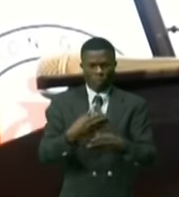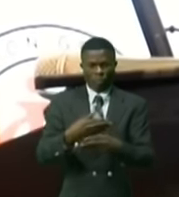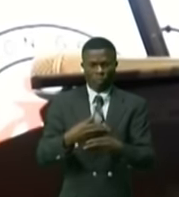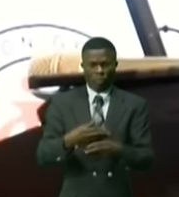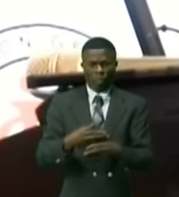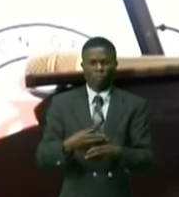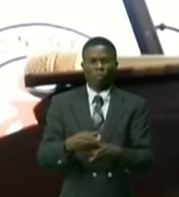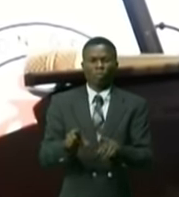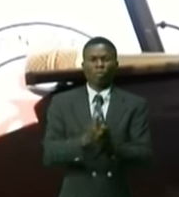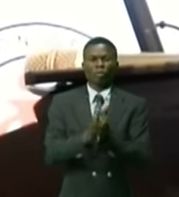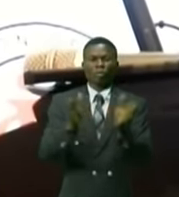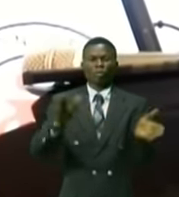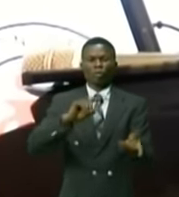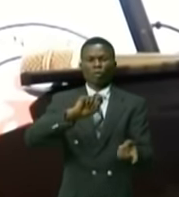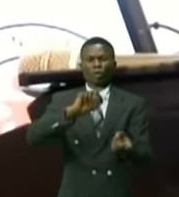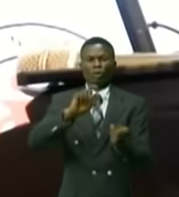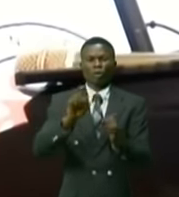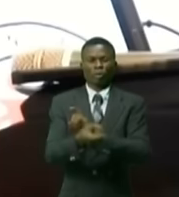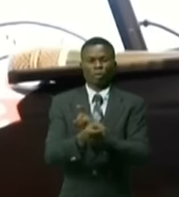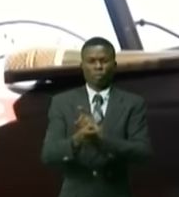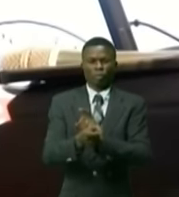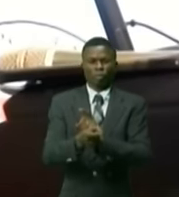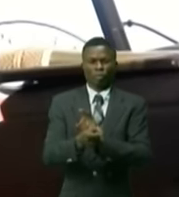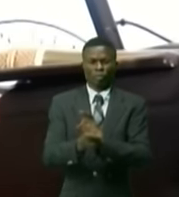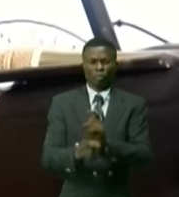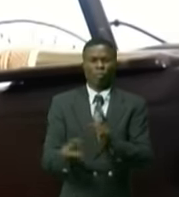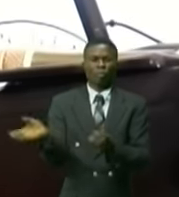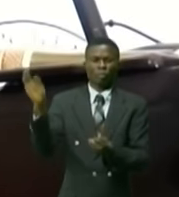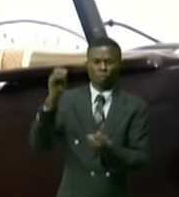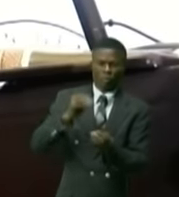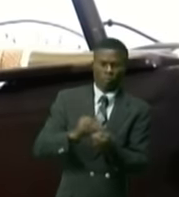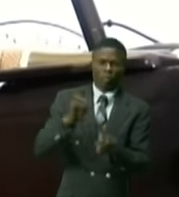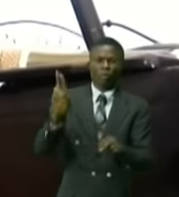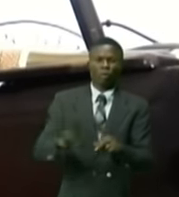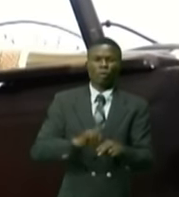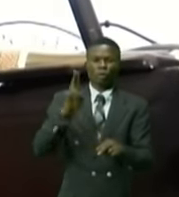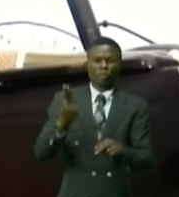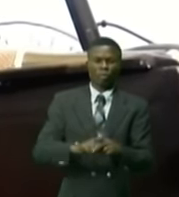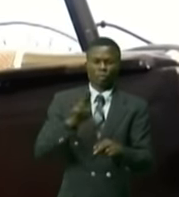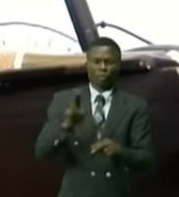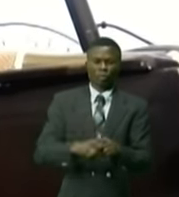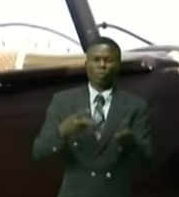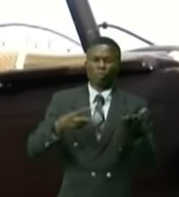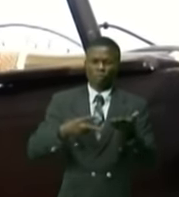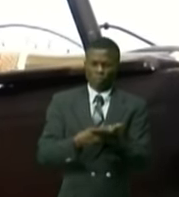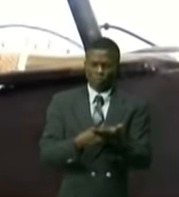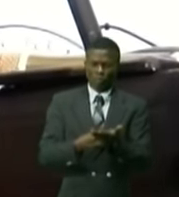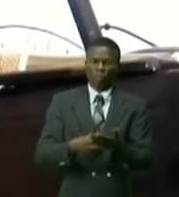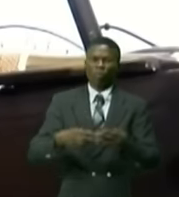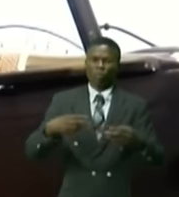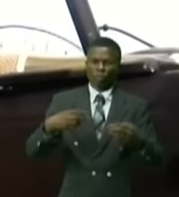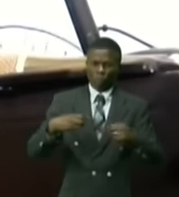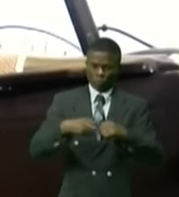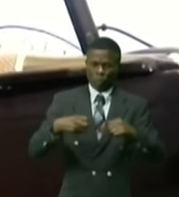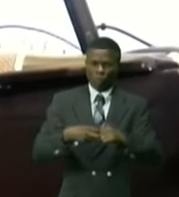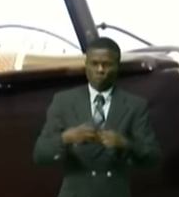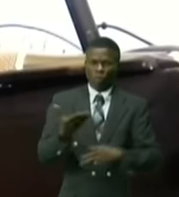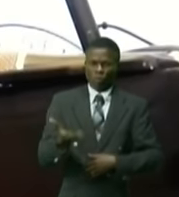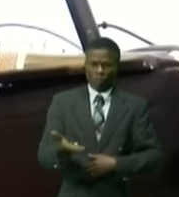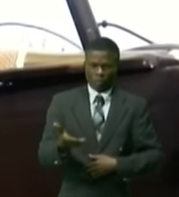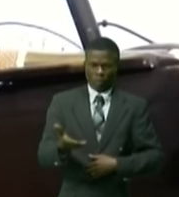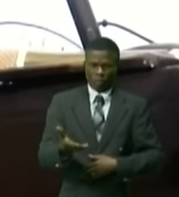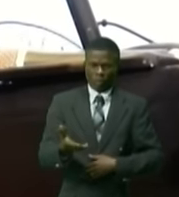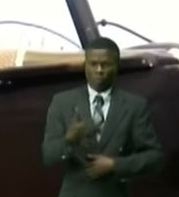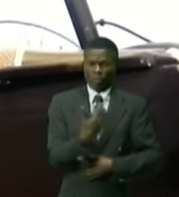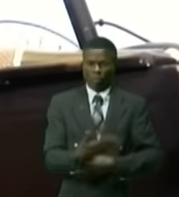lancement officiel de la réforme introduisant l'usage de la facture électronique normalisée et